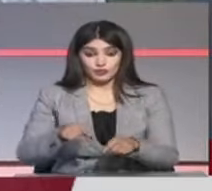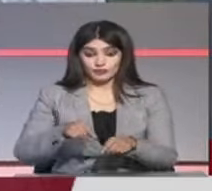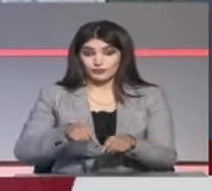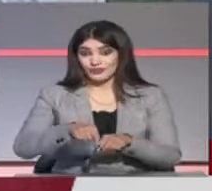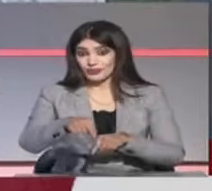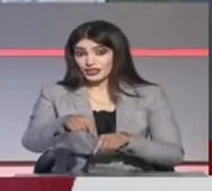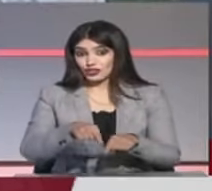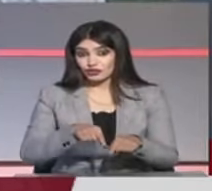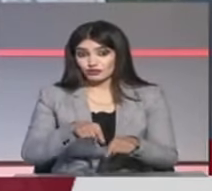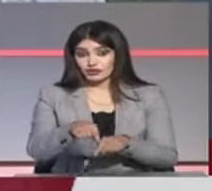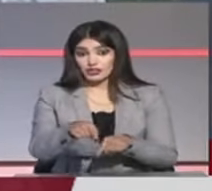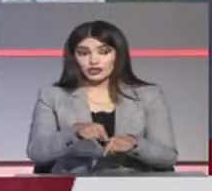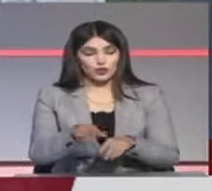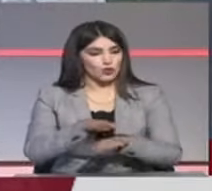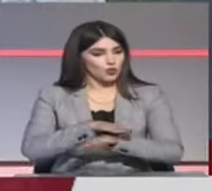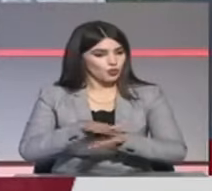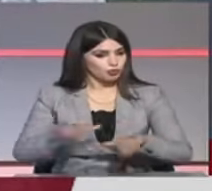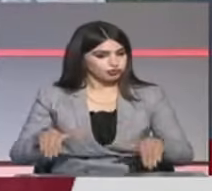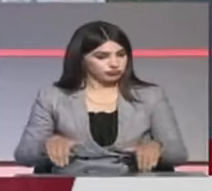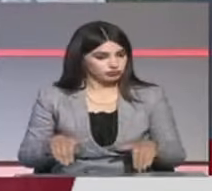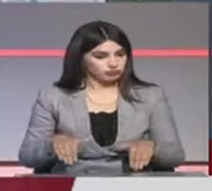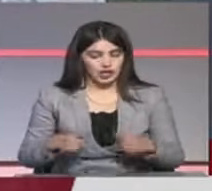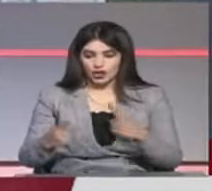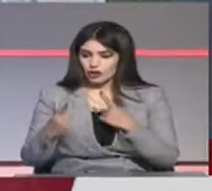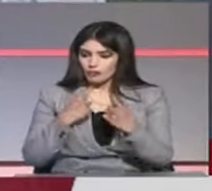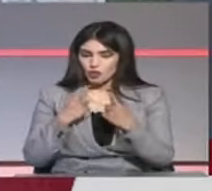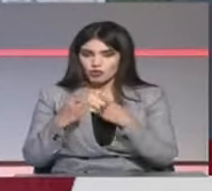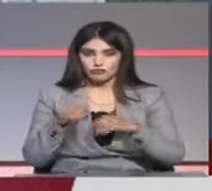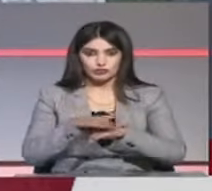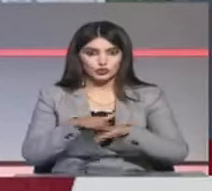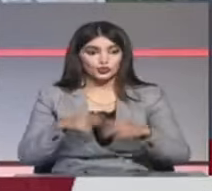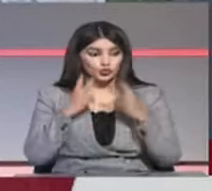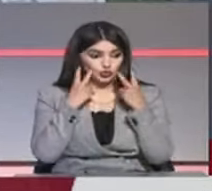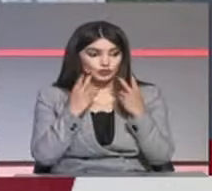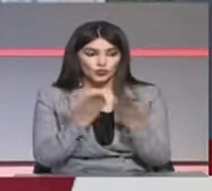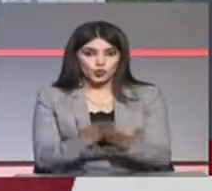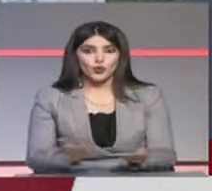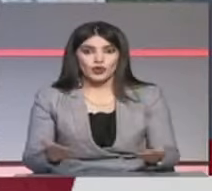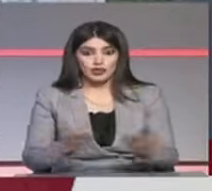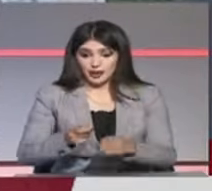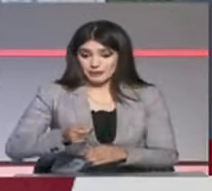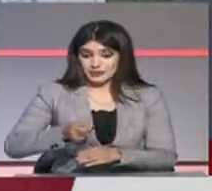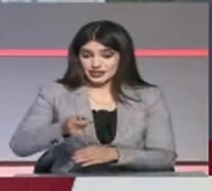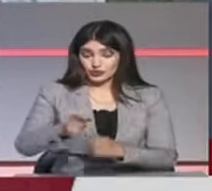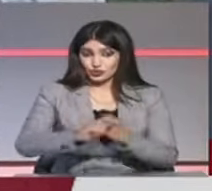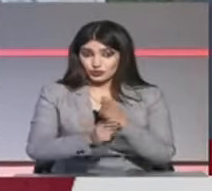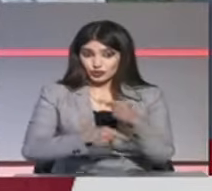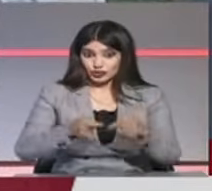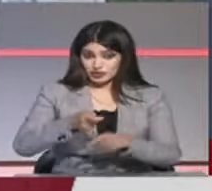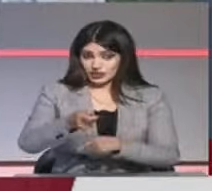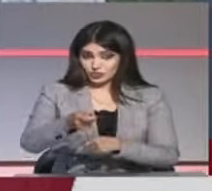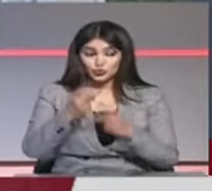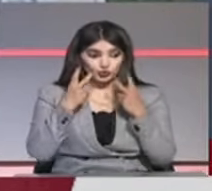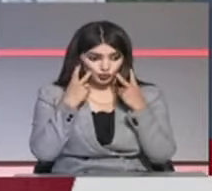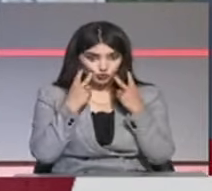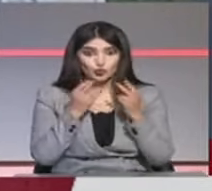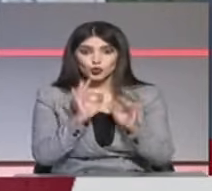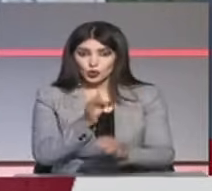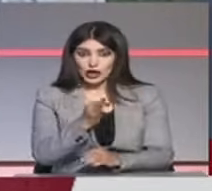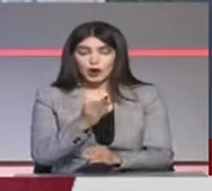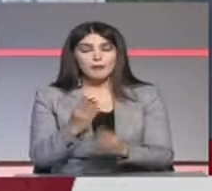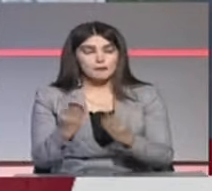معناها انتهاء العديد من النقاشات وهو تتركه في الايام الاسابيع الجايه بس يشوفوا